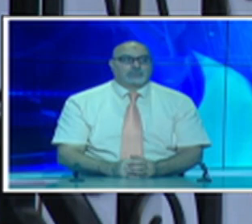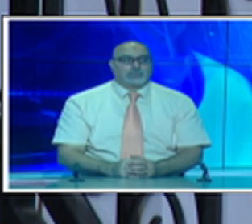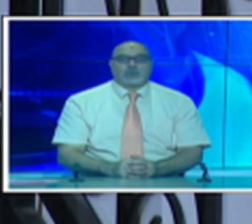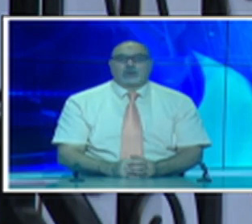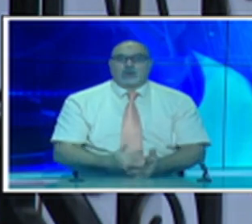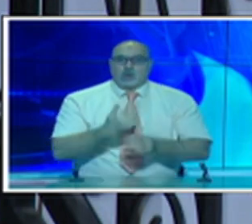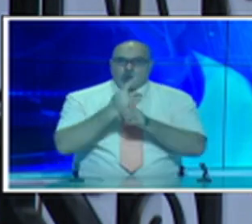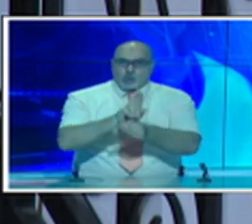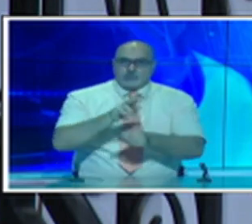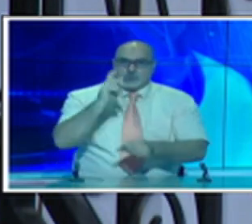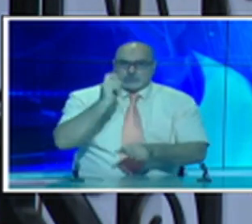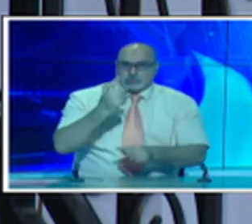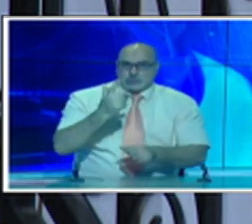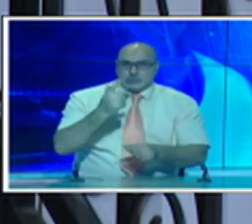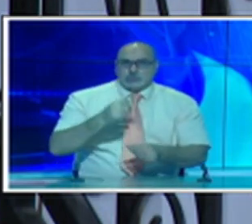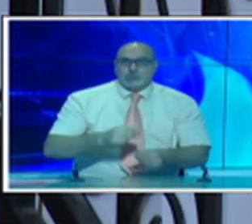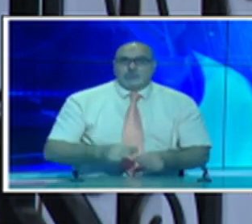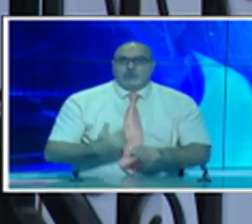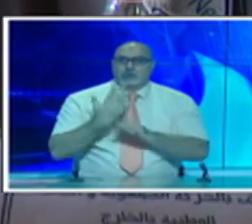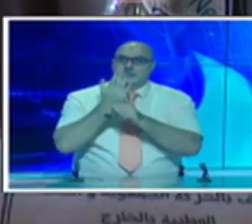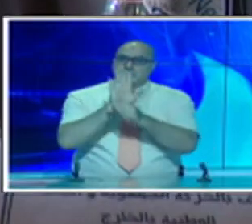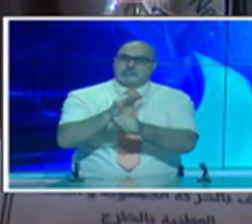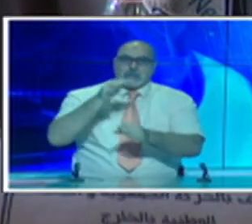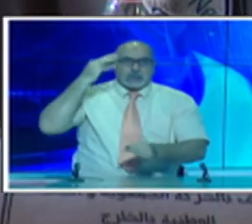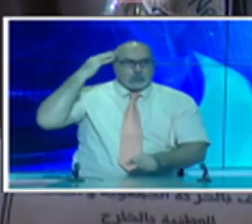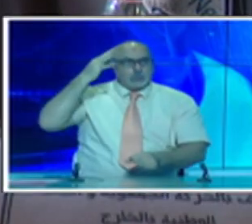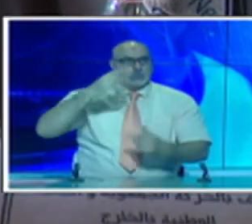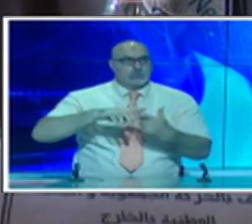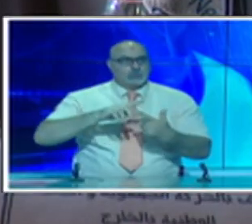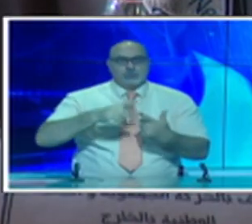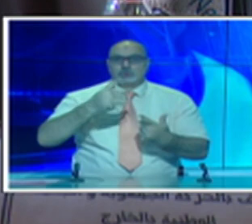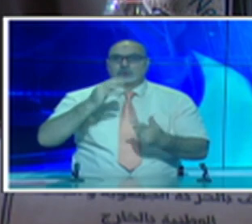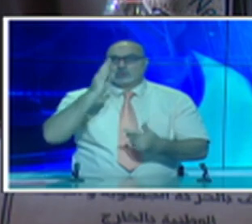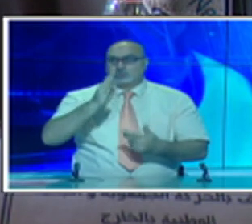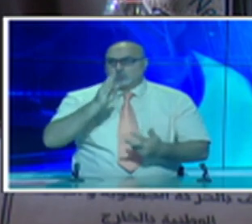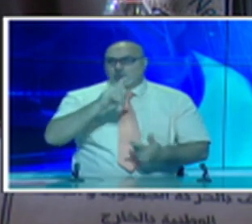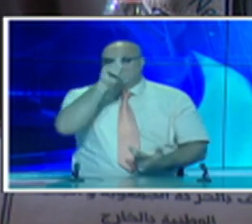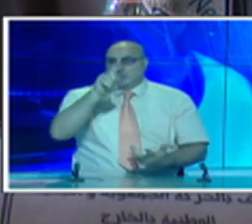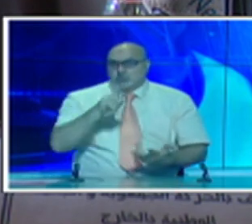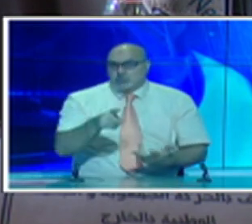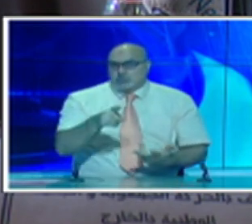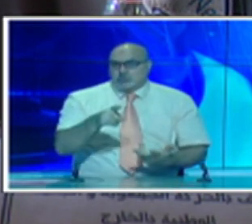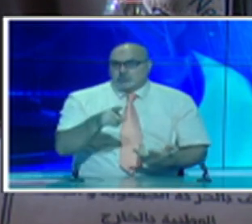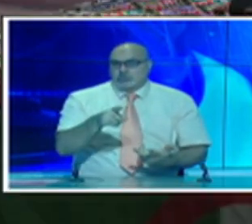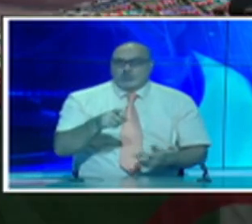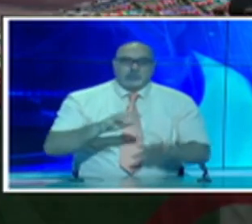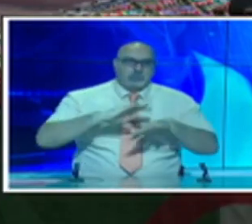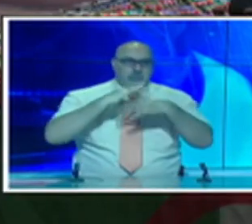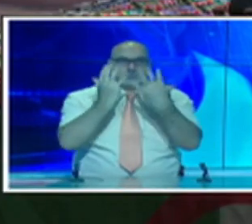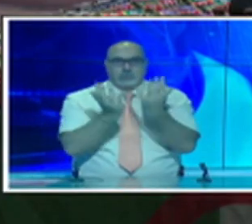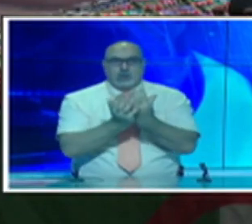ممثل المجتمع المدني عبروا عن انشغالاتهم وأفكارهم ومقترحاتهم التي يصب مجملها في